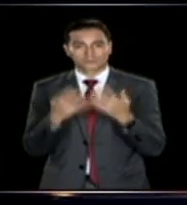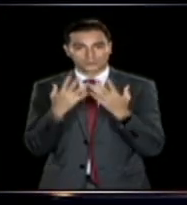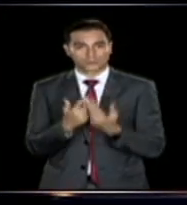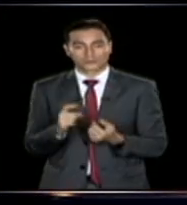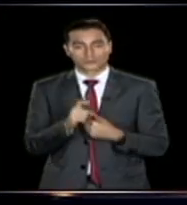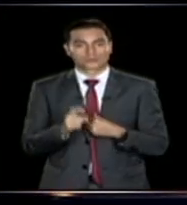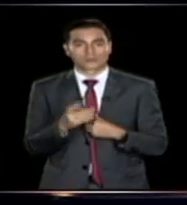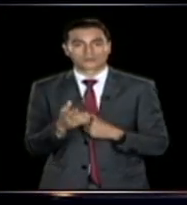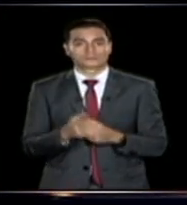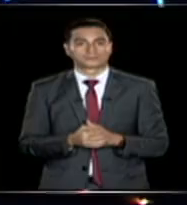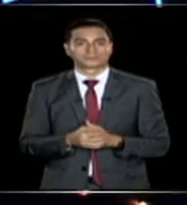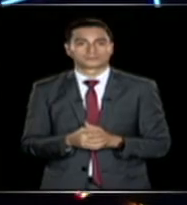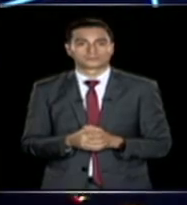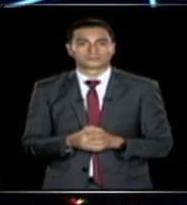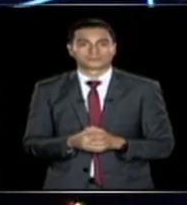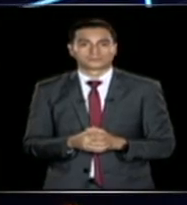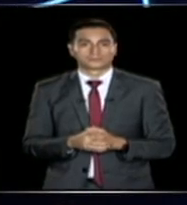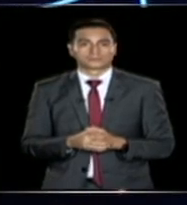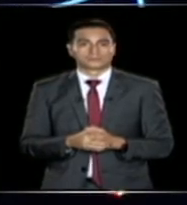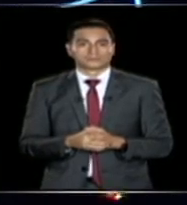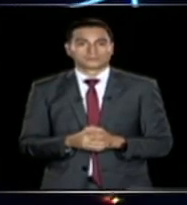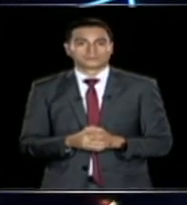قدرات ذهنية، والسؤال هو